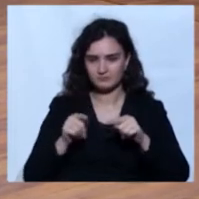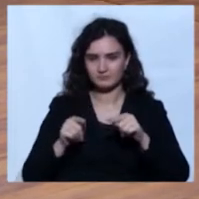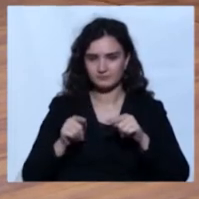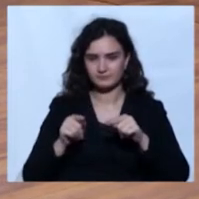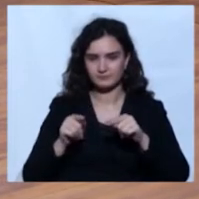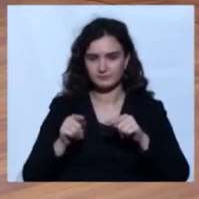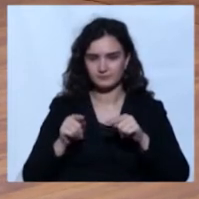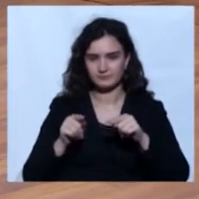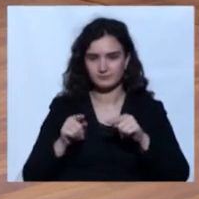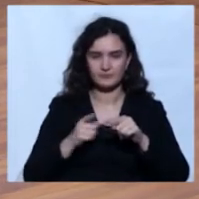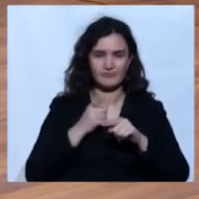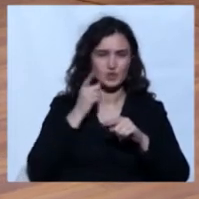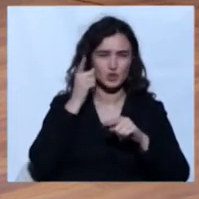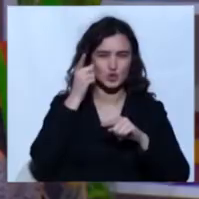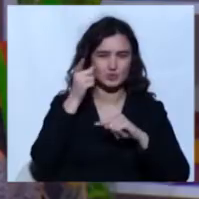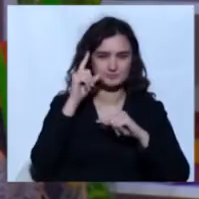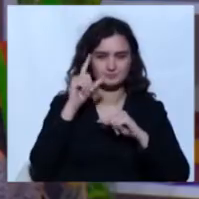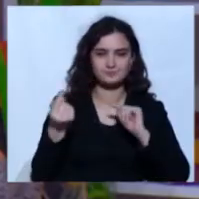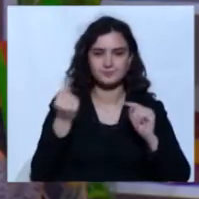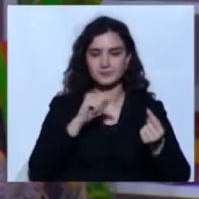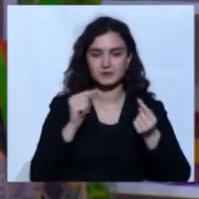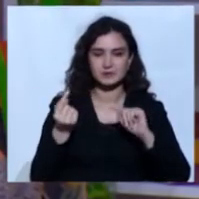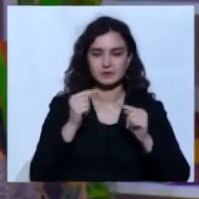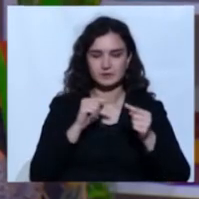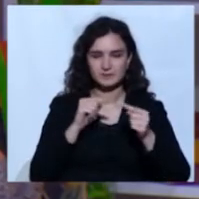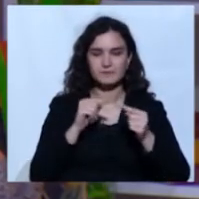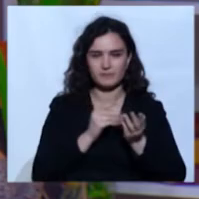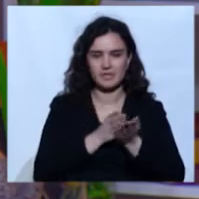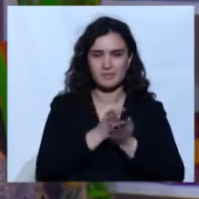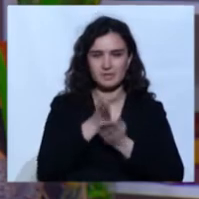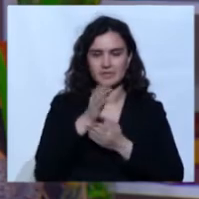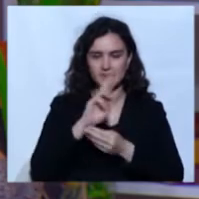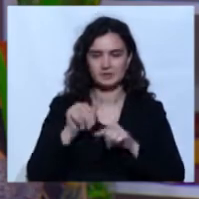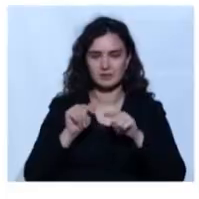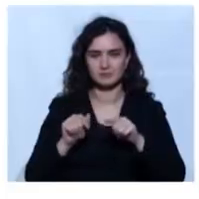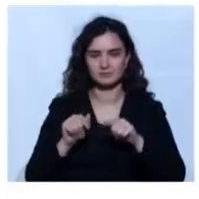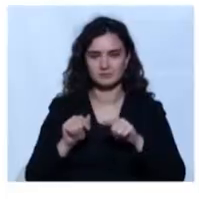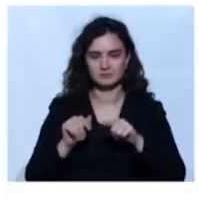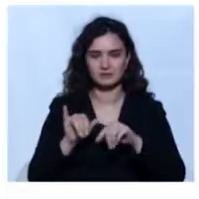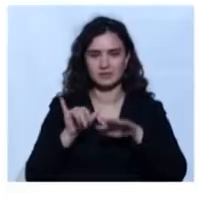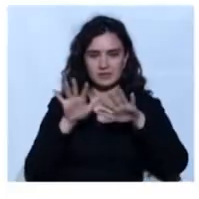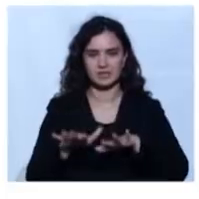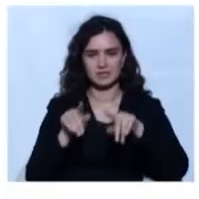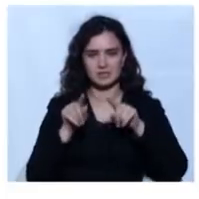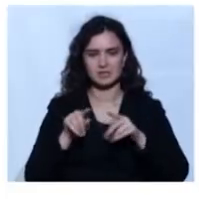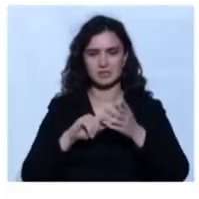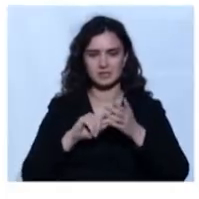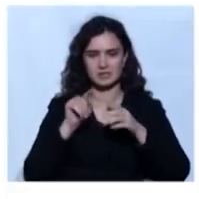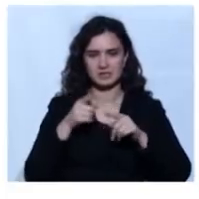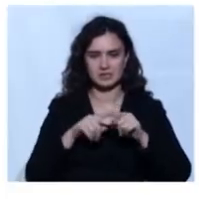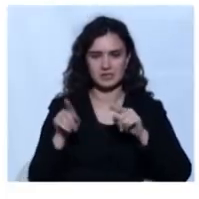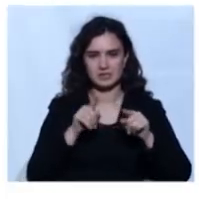ხომ, შორ მანძილზე ერთმანეთისაკენ მიემართება და სადღაც გარკვეულ წერტილში